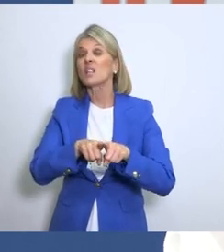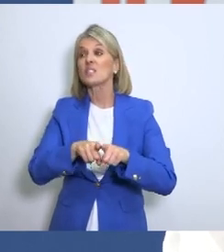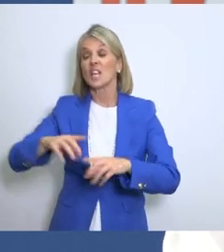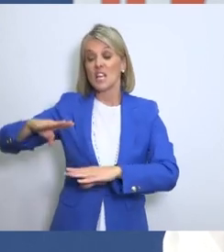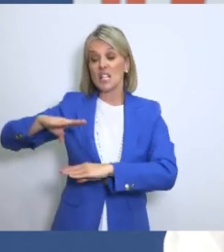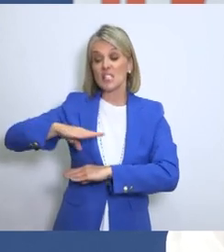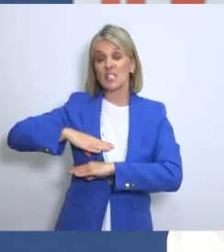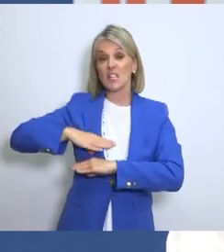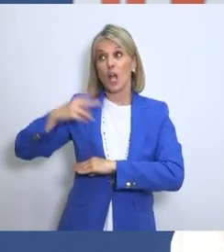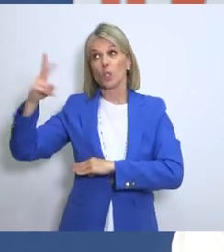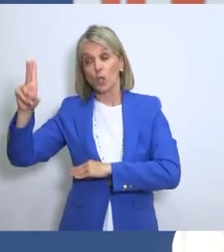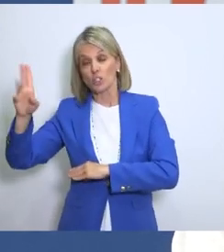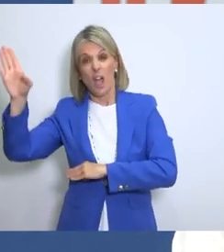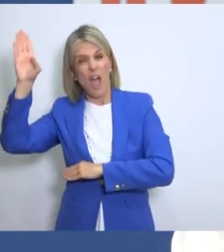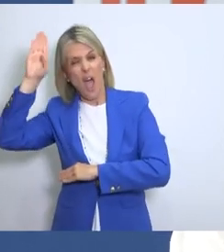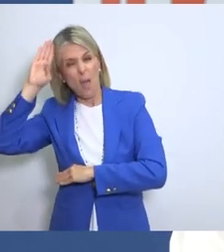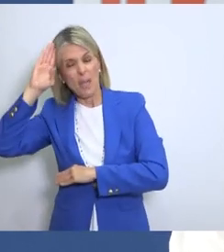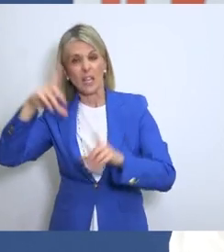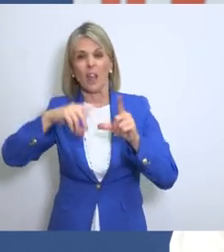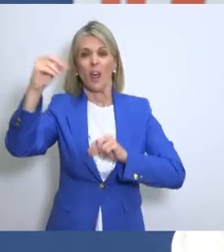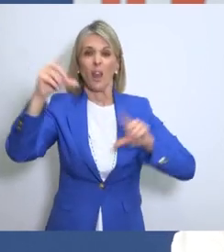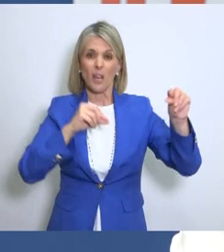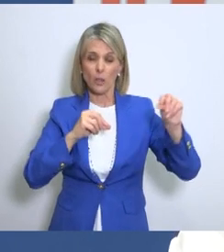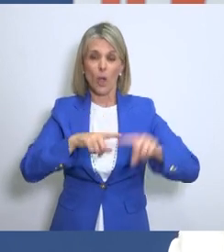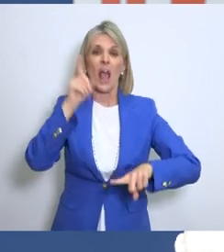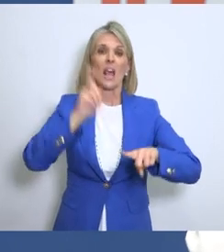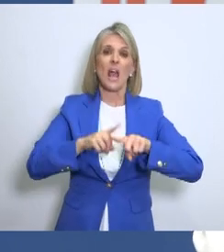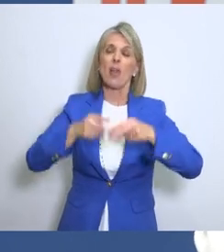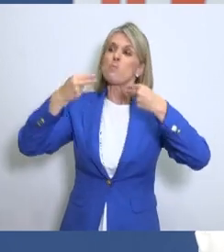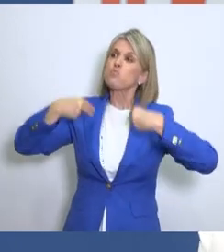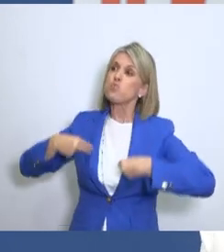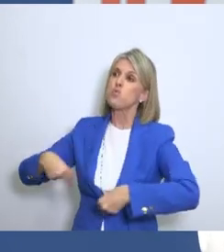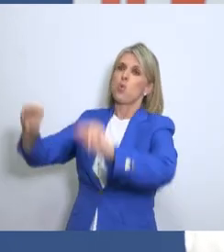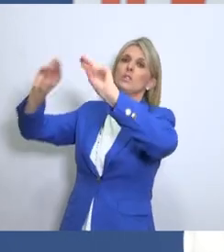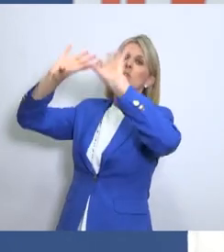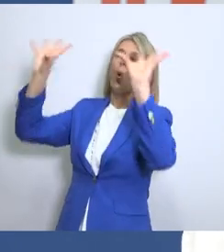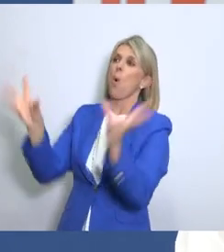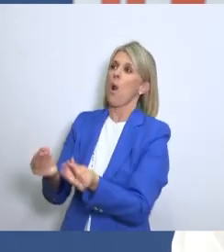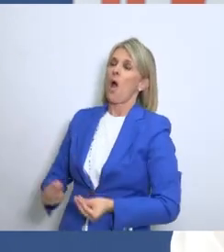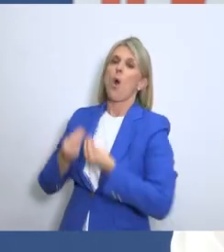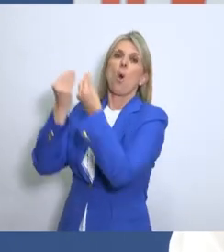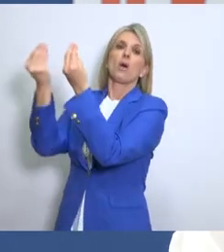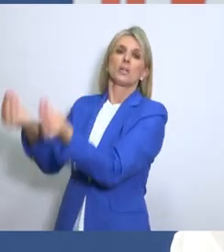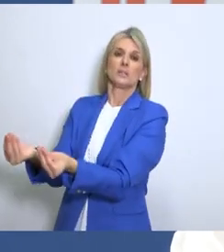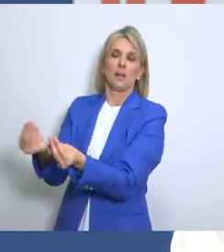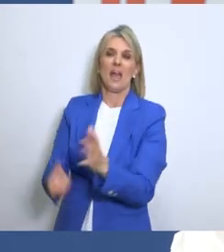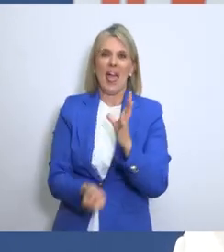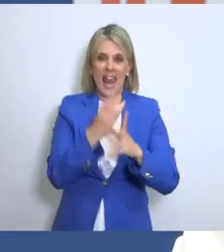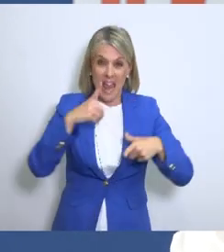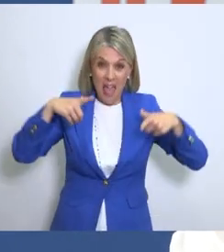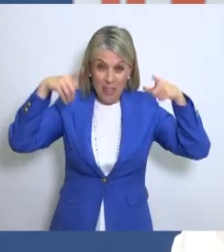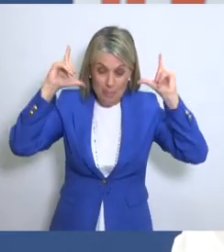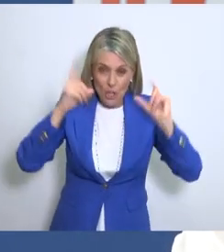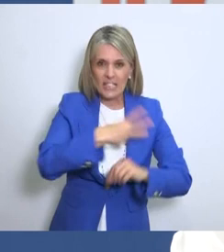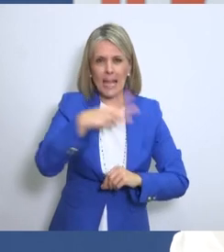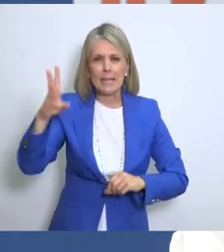που η ελληνική αστική τάξη τα έχει δώσει πραγματικά όλα. Νέα Δημοκρατία και ΣΥΡΙΖΑ μας κοροϊδεύουν,